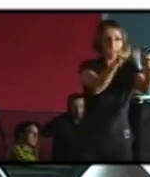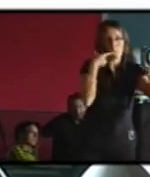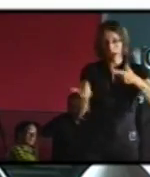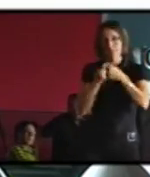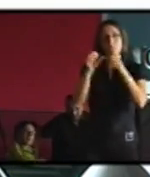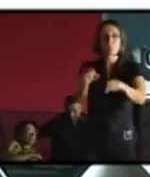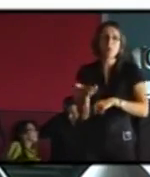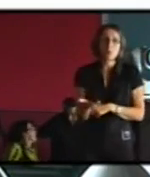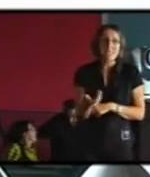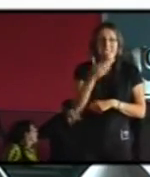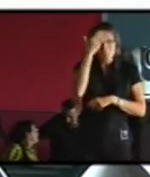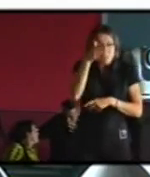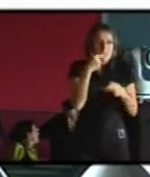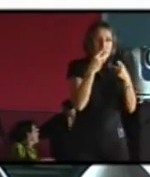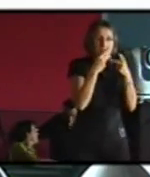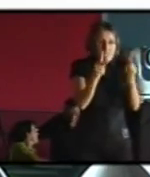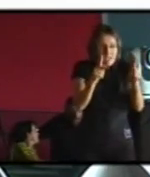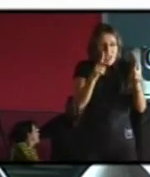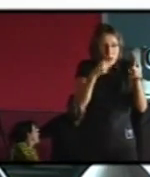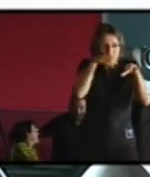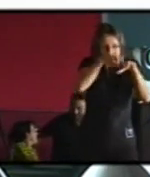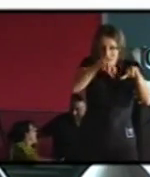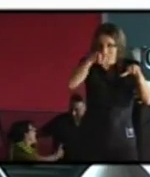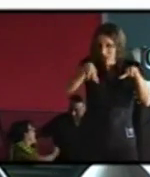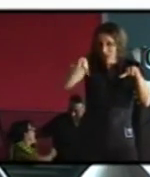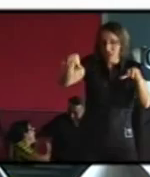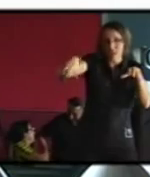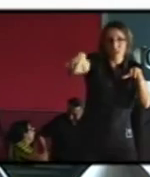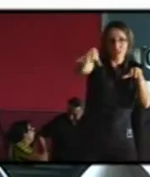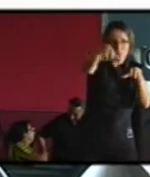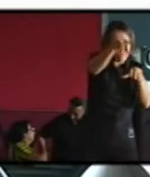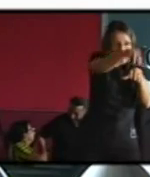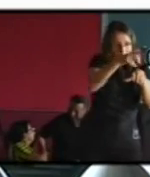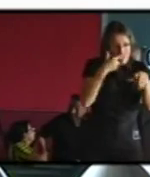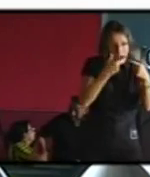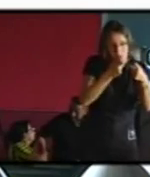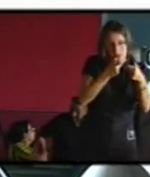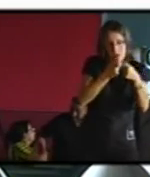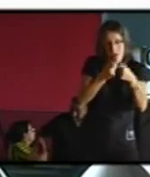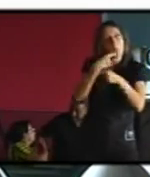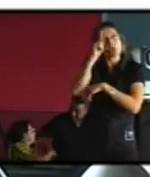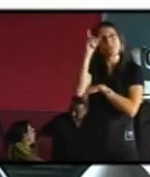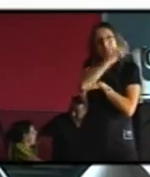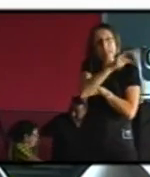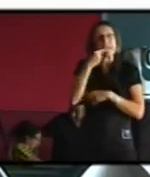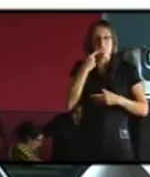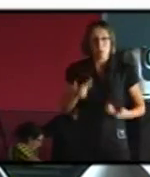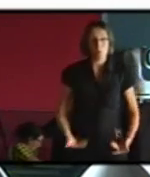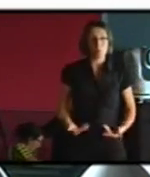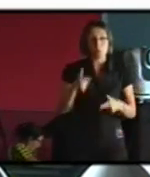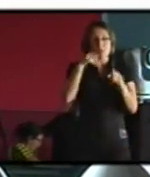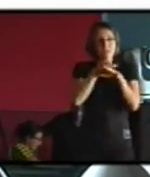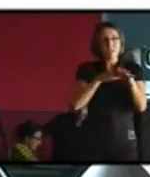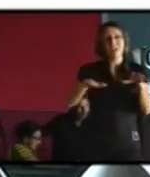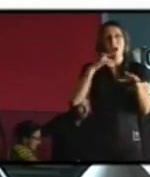pensée produit par produit, elle est moins adaptable. Et donc aujourd'hui, on continue à faire du bureau, des zones de bureau, des zones de logement d'un